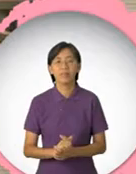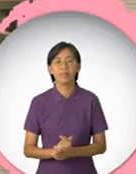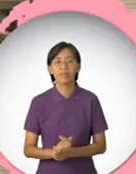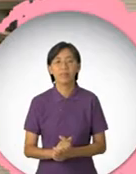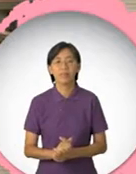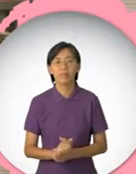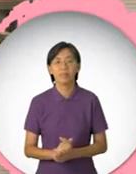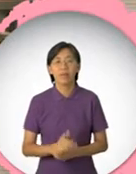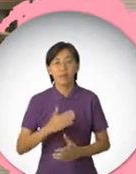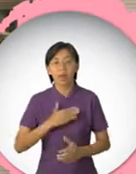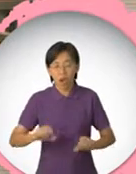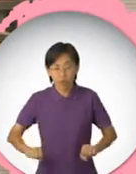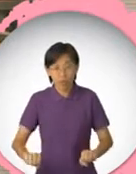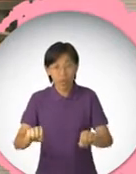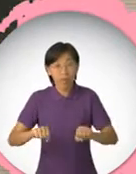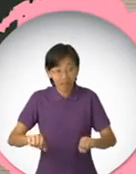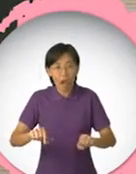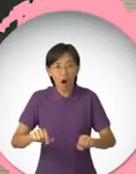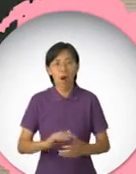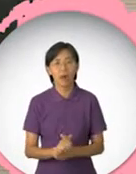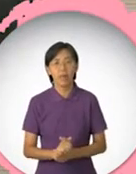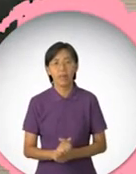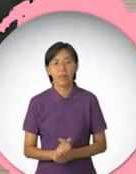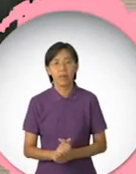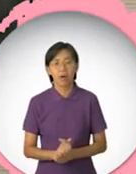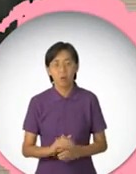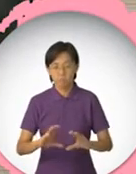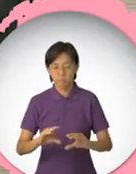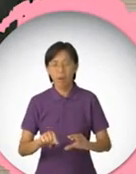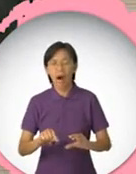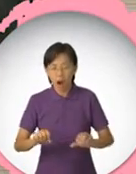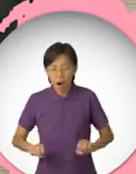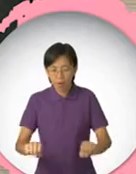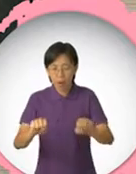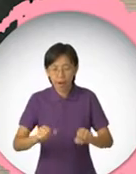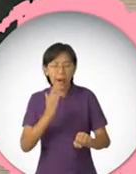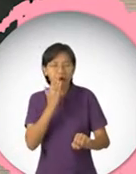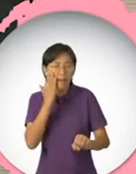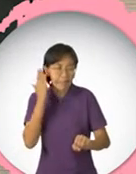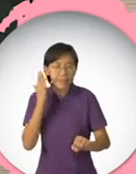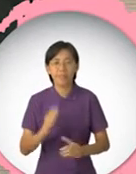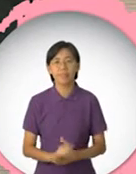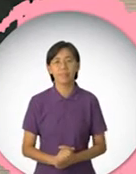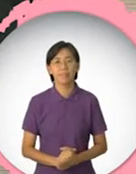ตอนที่เรารีดอะค่ะนะคะผิวโดมันจะได้นิ่มได้เรียบมากขึ้น ครับผม